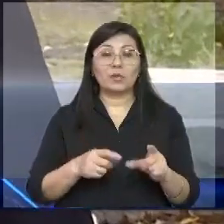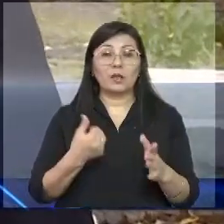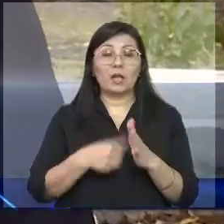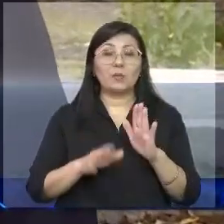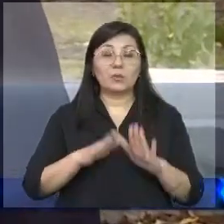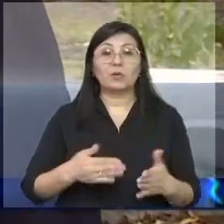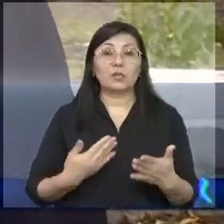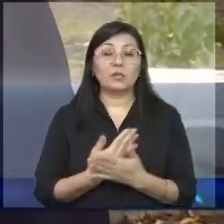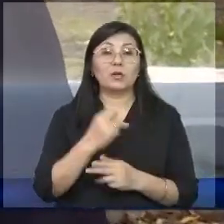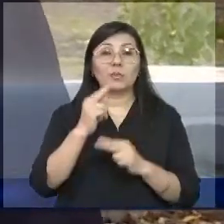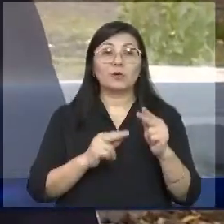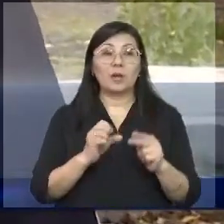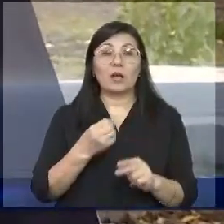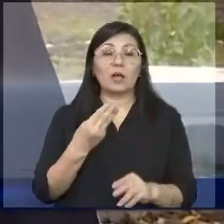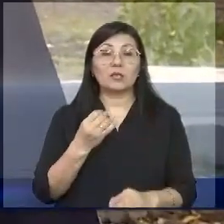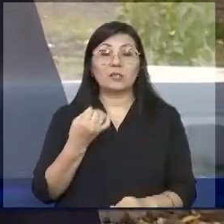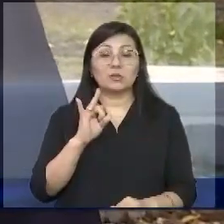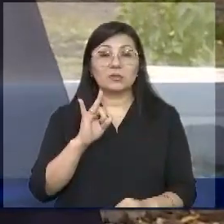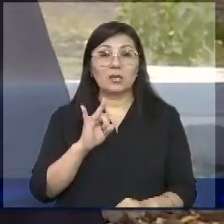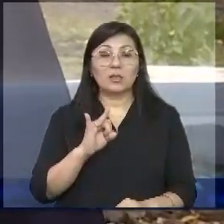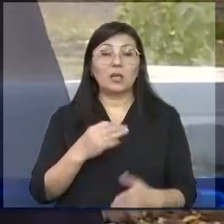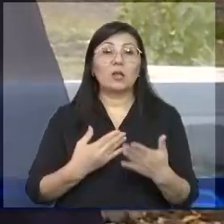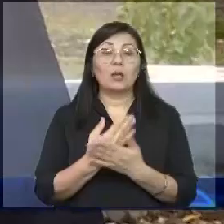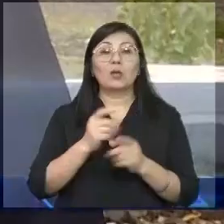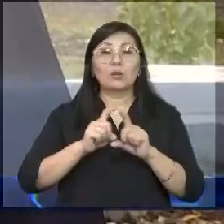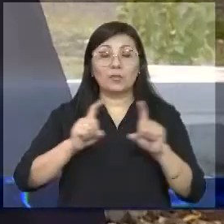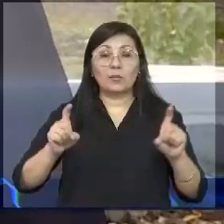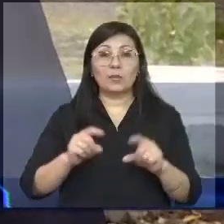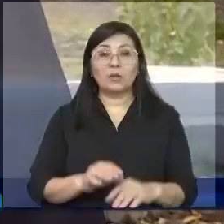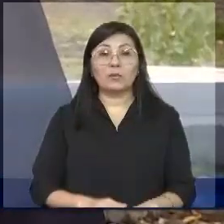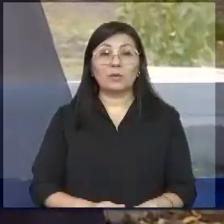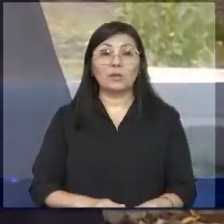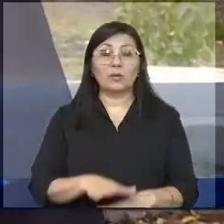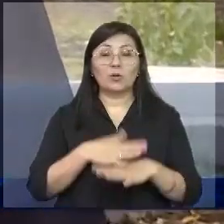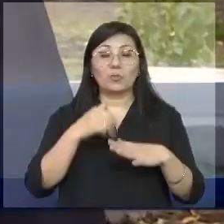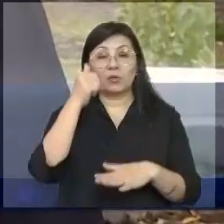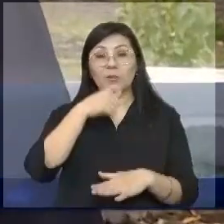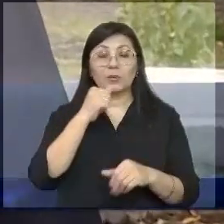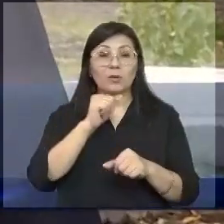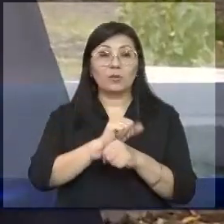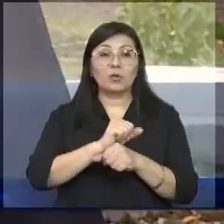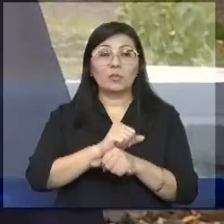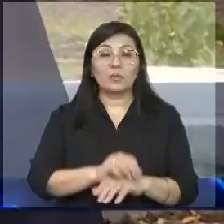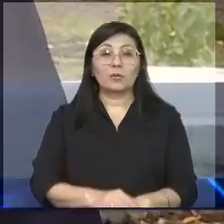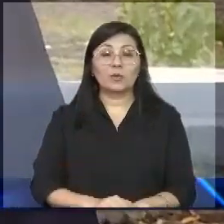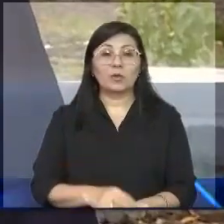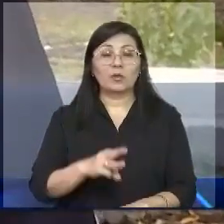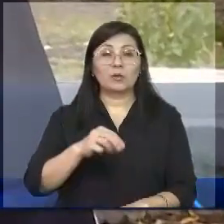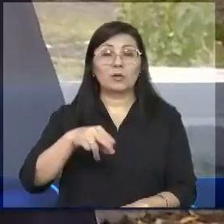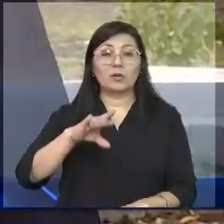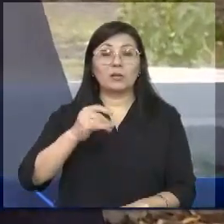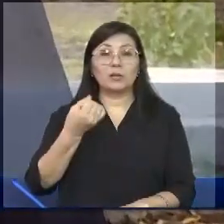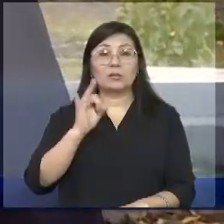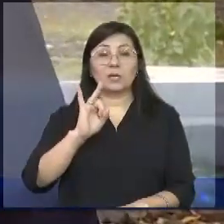құрылысы. Ашысай ауылынан 60 орындық мектеп құрылысы. Және бірнеше жылдан бері тоқтап қалып тұрған Талтысай және